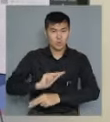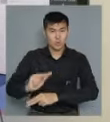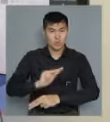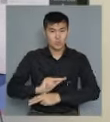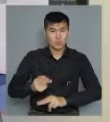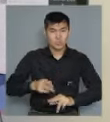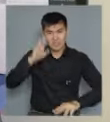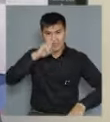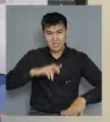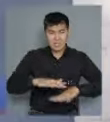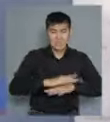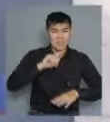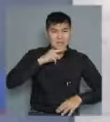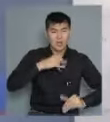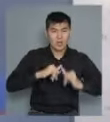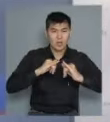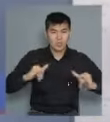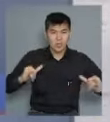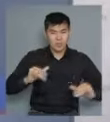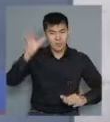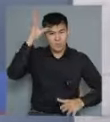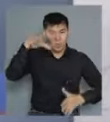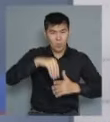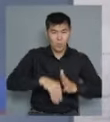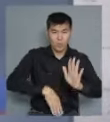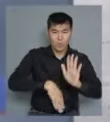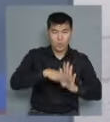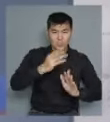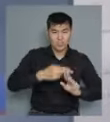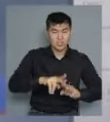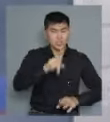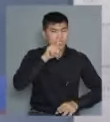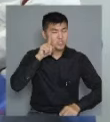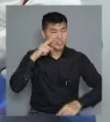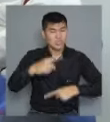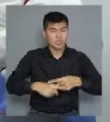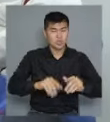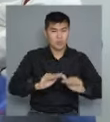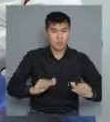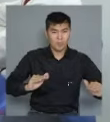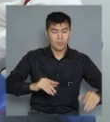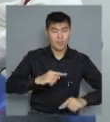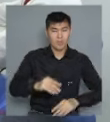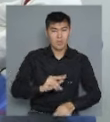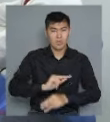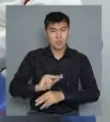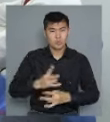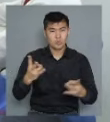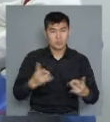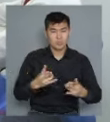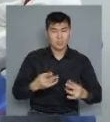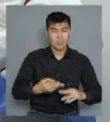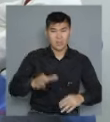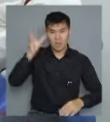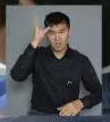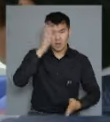Елдің әлеуметтік-экономикалық дамуына ғылымның үлесін арттыру. Жас ұрпақты өркениет сатыларына кедергісіз жетелеуге негіз болатын осындай